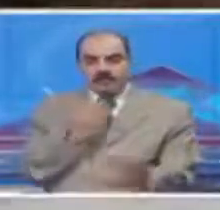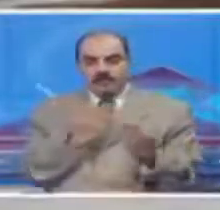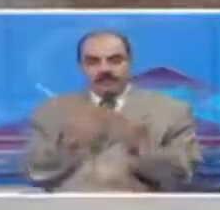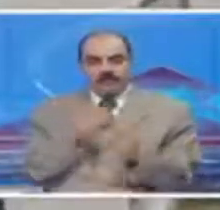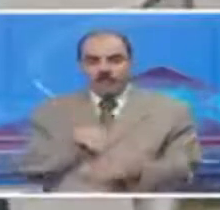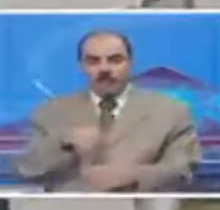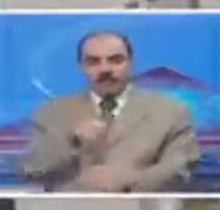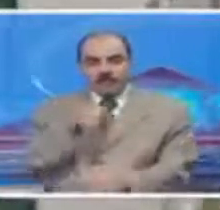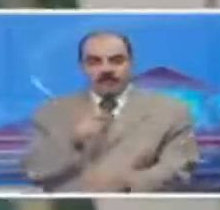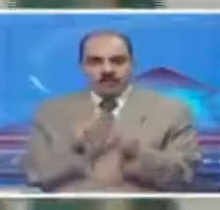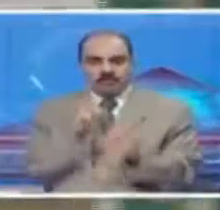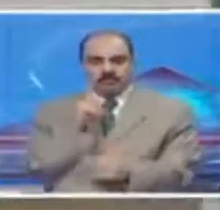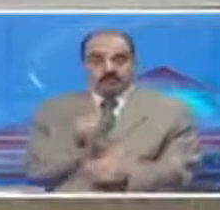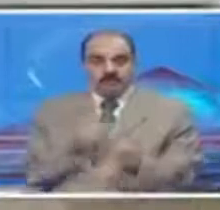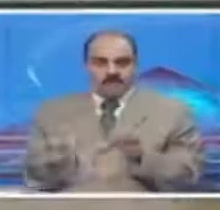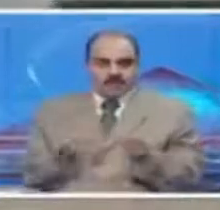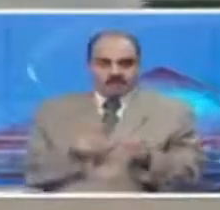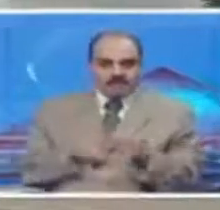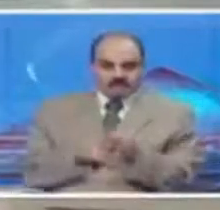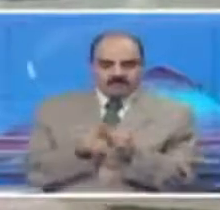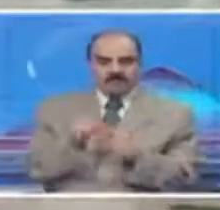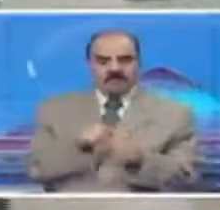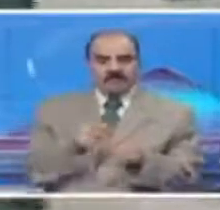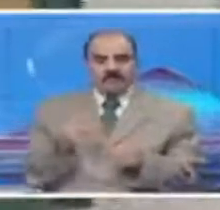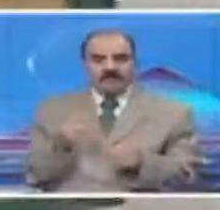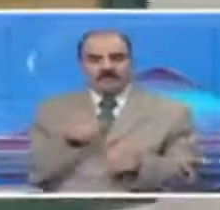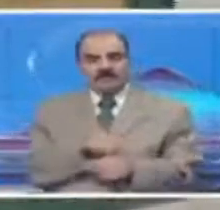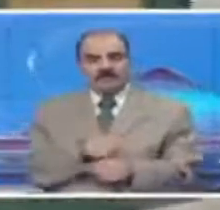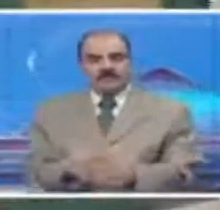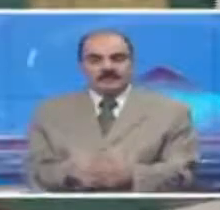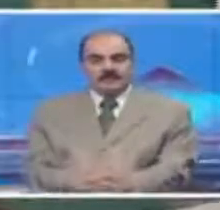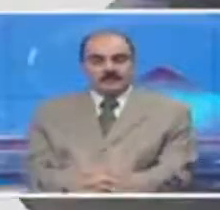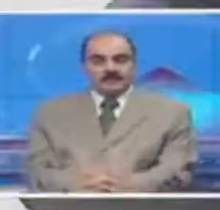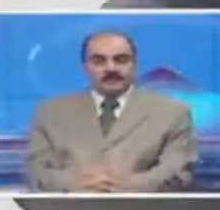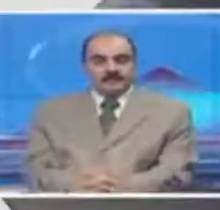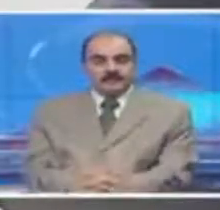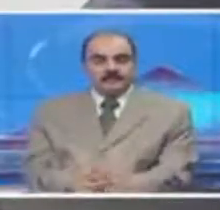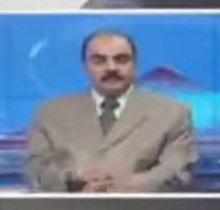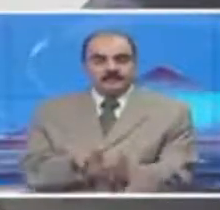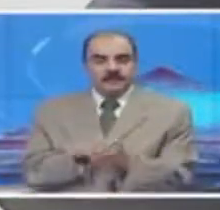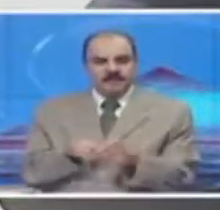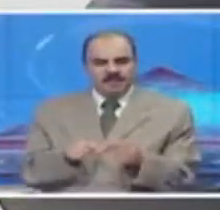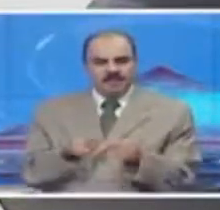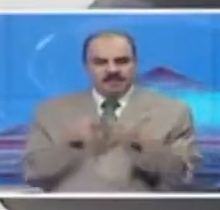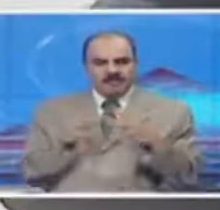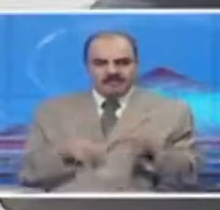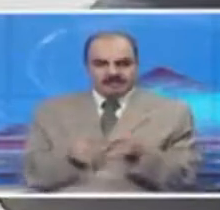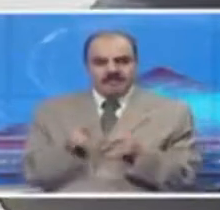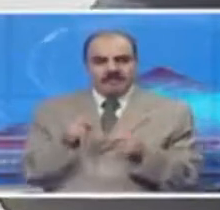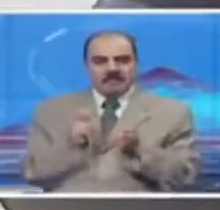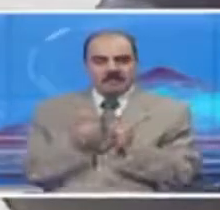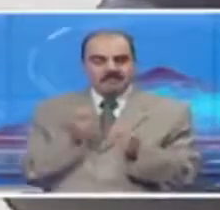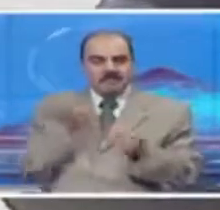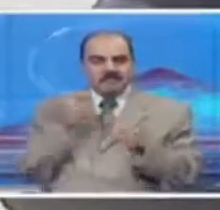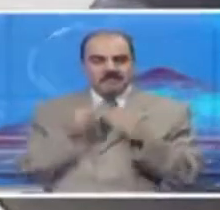الشرق الأوسط، تستعد للانطلاق من قاهرة العلم والثقافة. أيام قليلة وتنطلق فعاليات معرض القاهرة